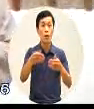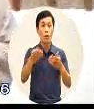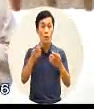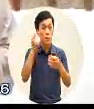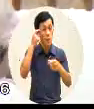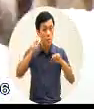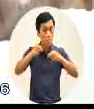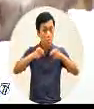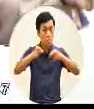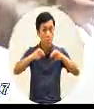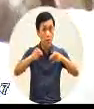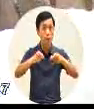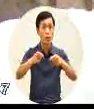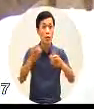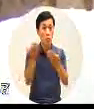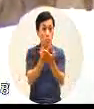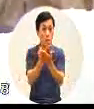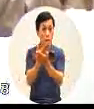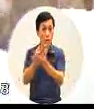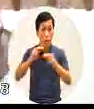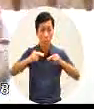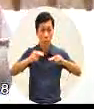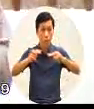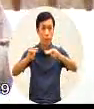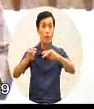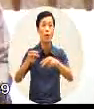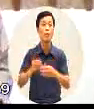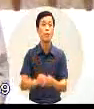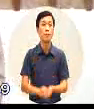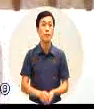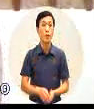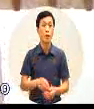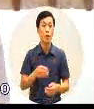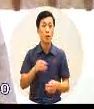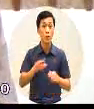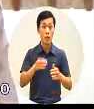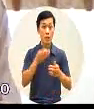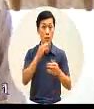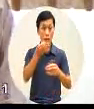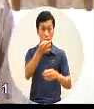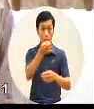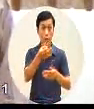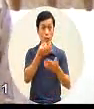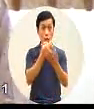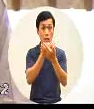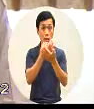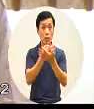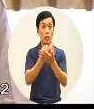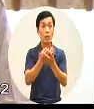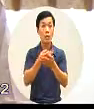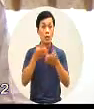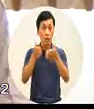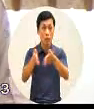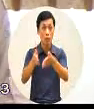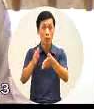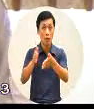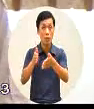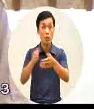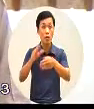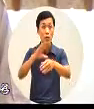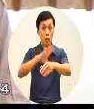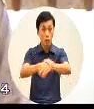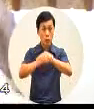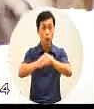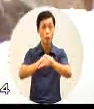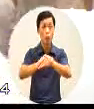七对的啦。会当七家车别位呐，即种行为，或者吼救贫，哦，咱救急无